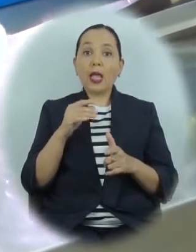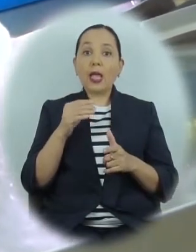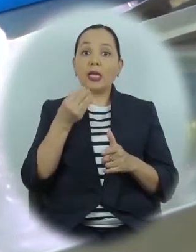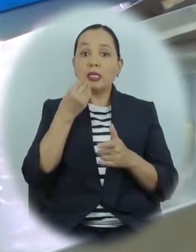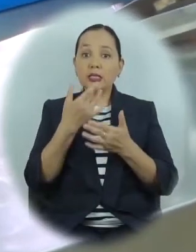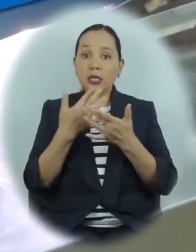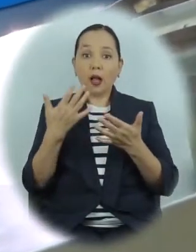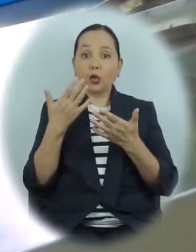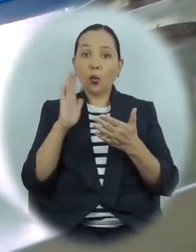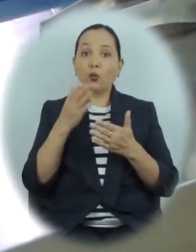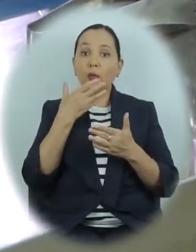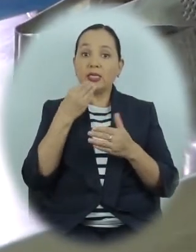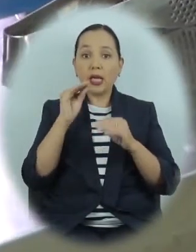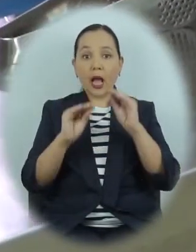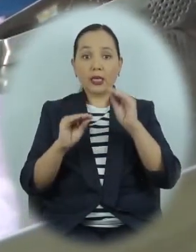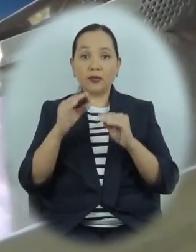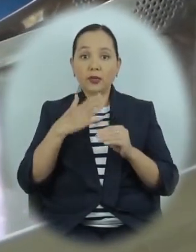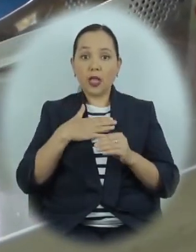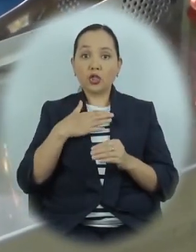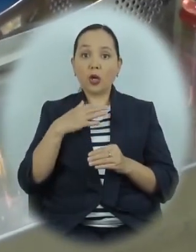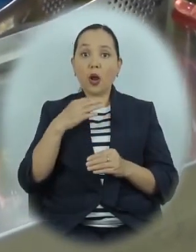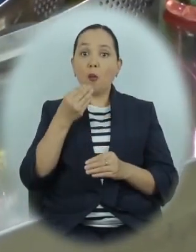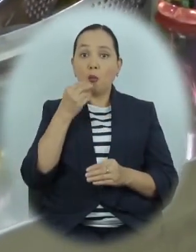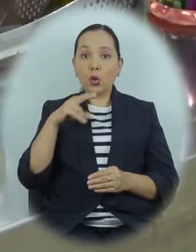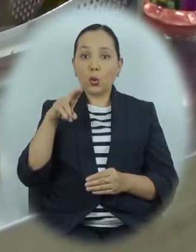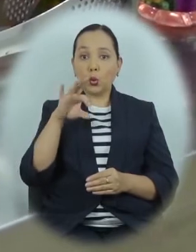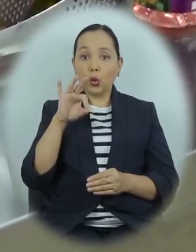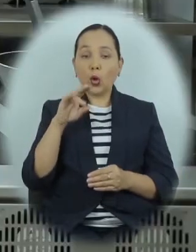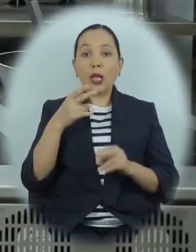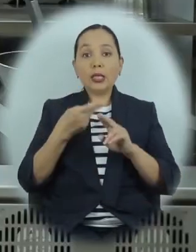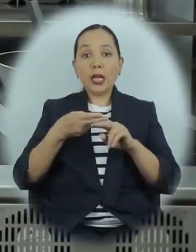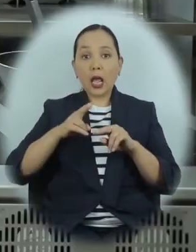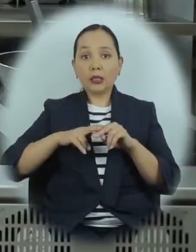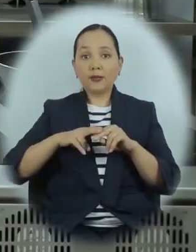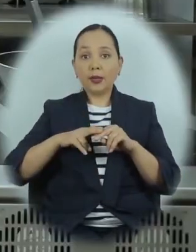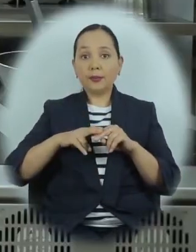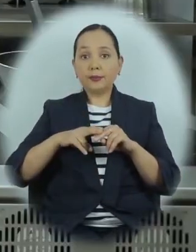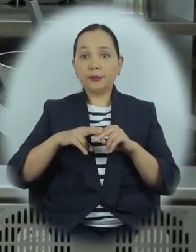будем декорировать наше блюдо. Для этого